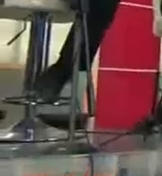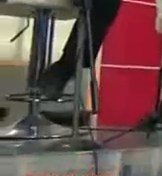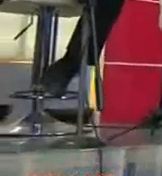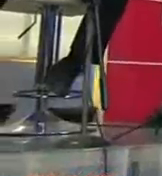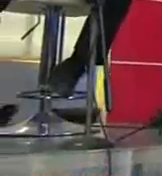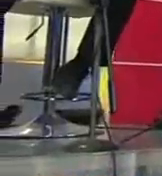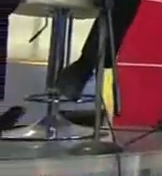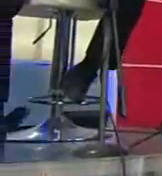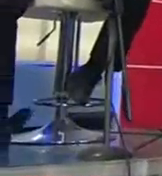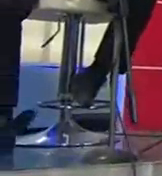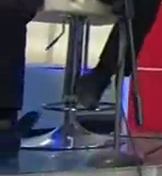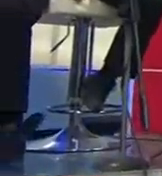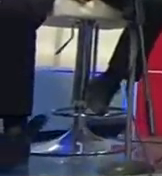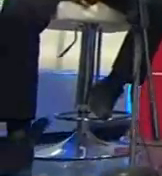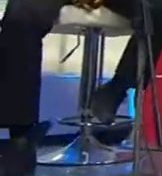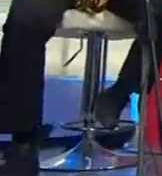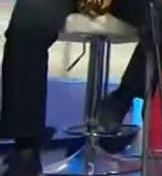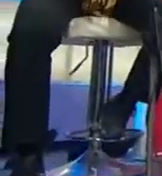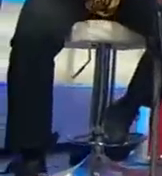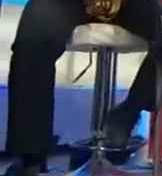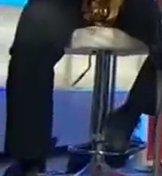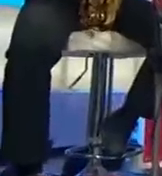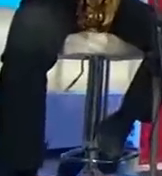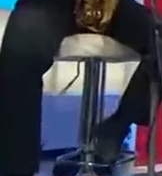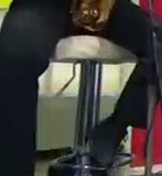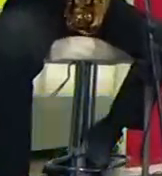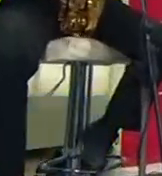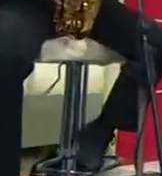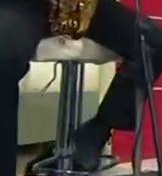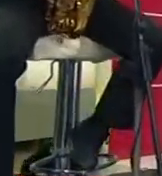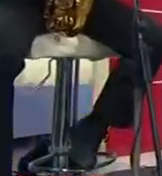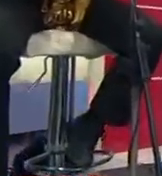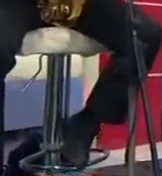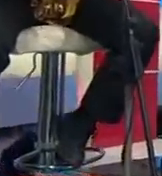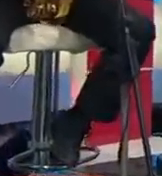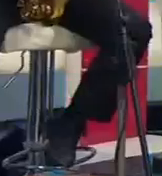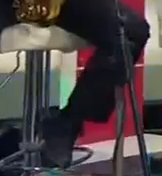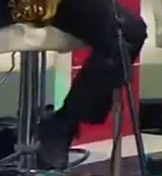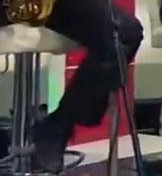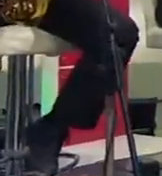Su yokmuş gibi sessiz kalıyor.